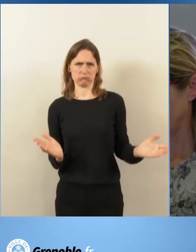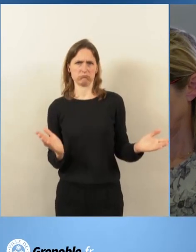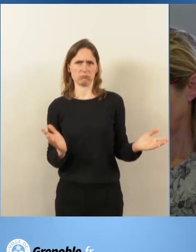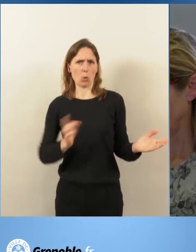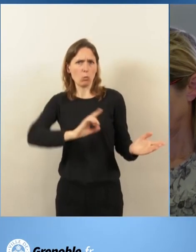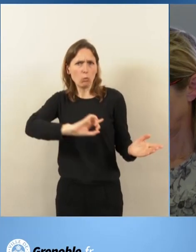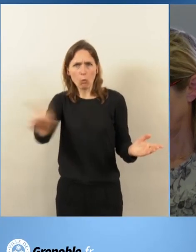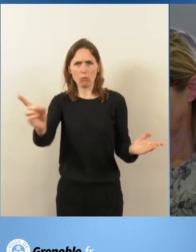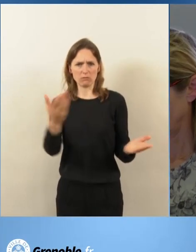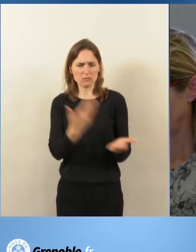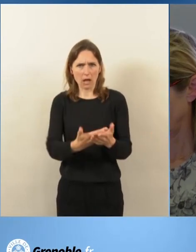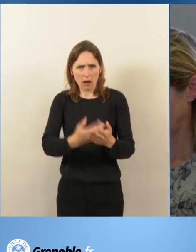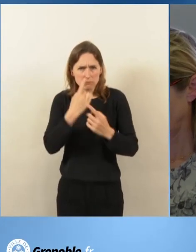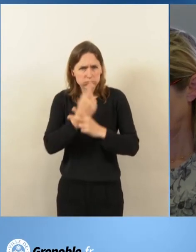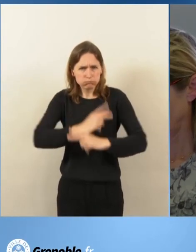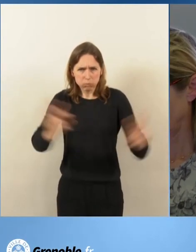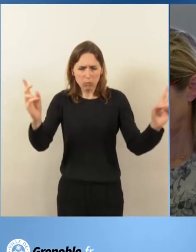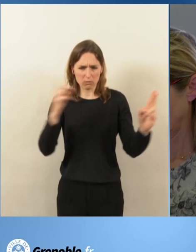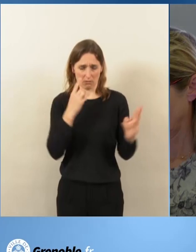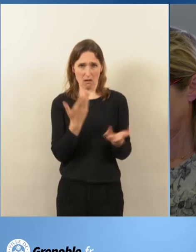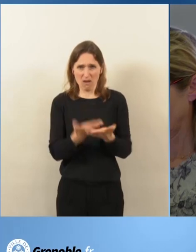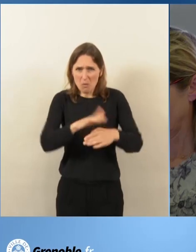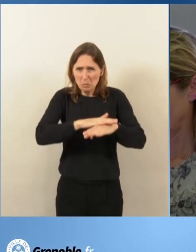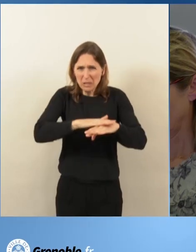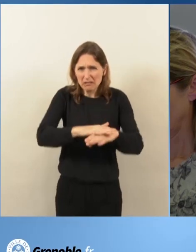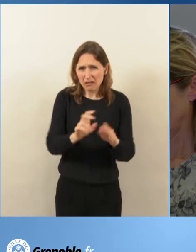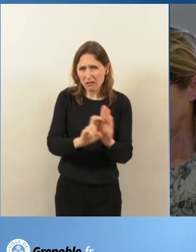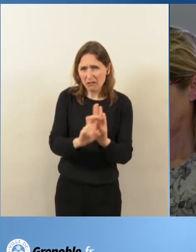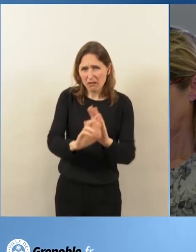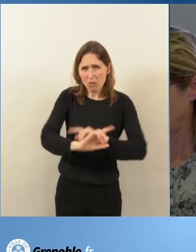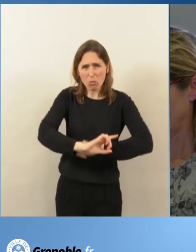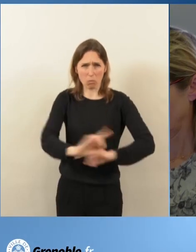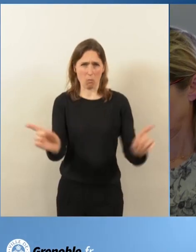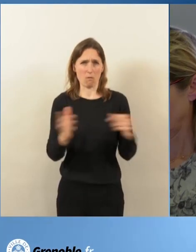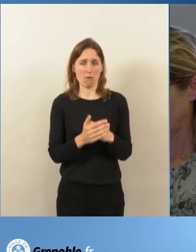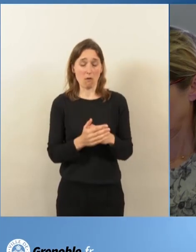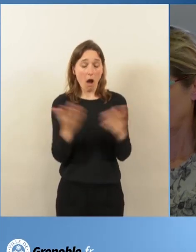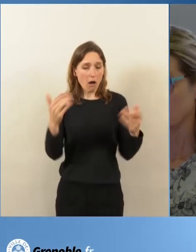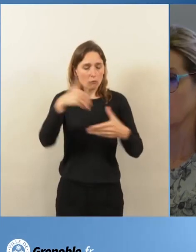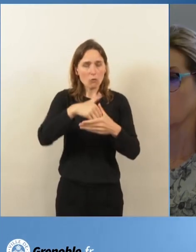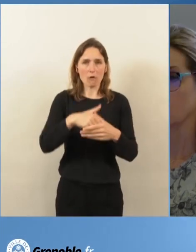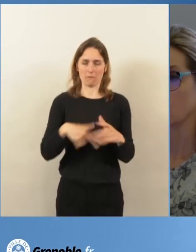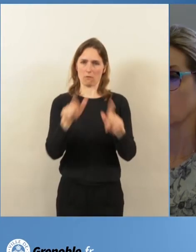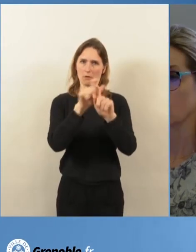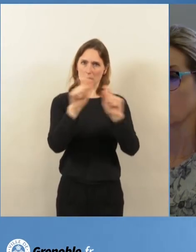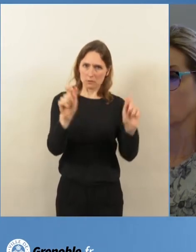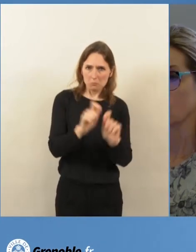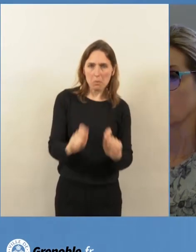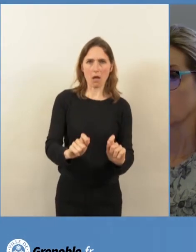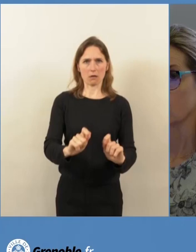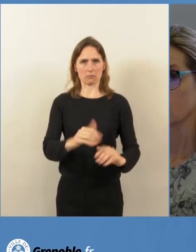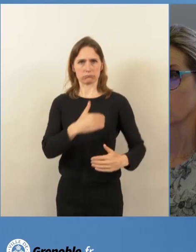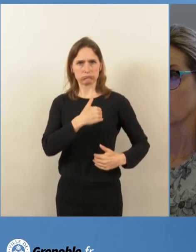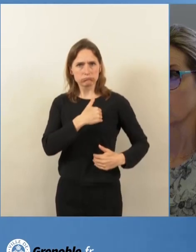non ça ne le valait pas dans un monde où la bienséance le minimum de bienveillance et de tolérance le débat